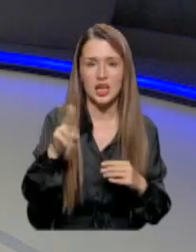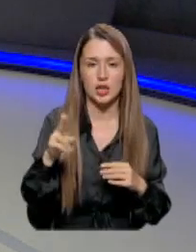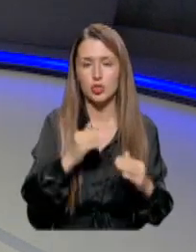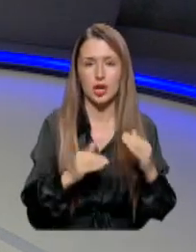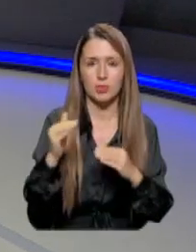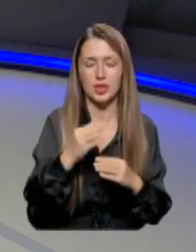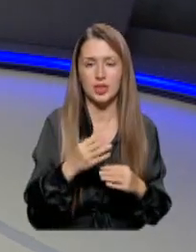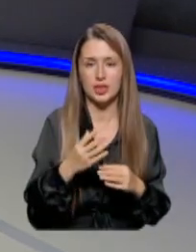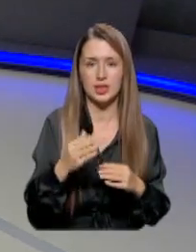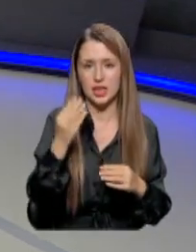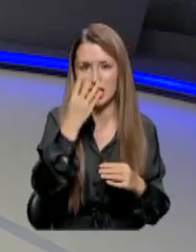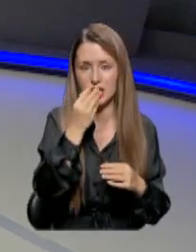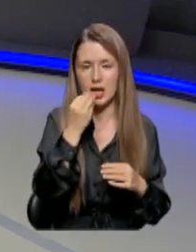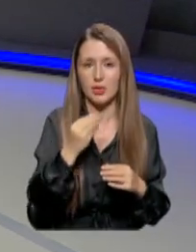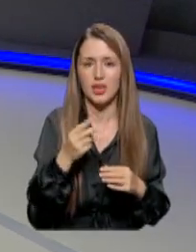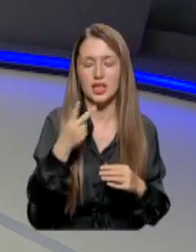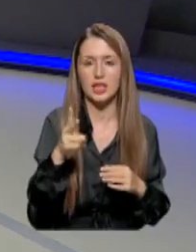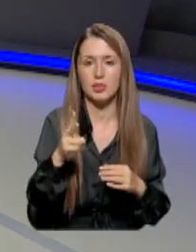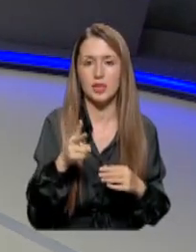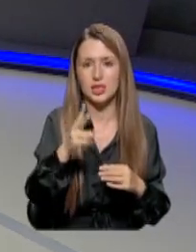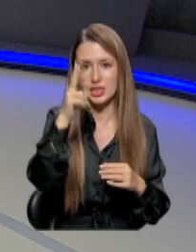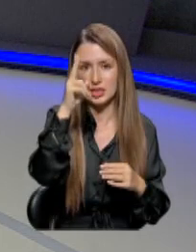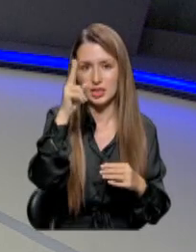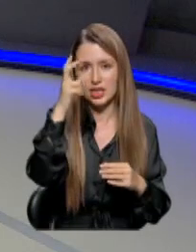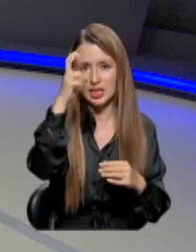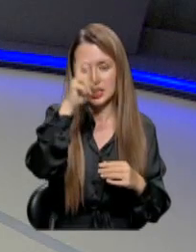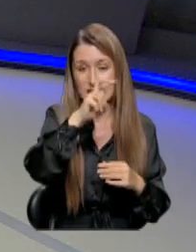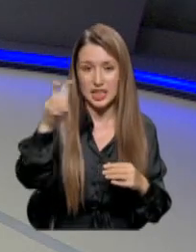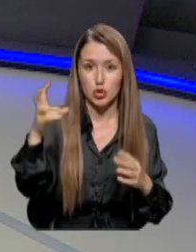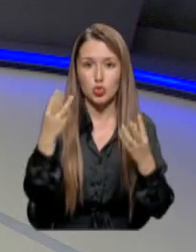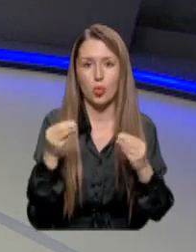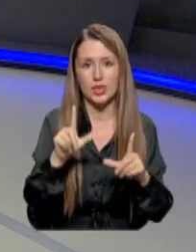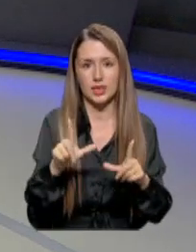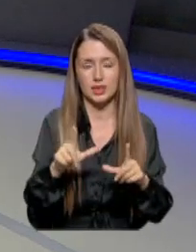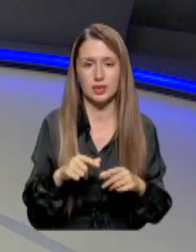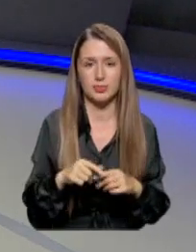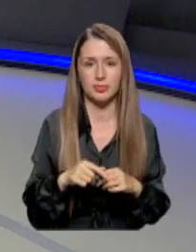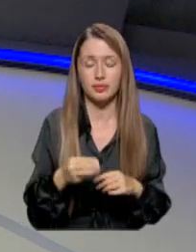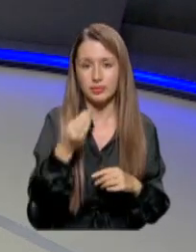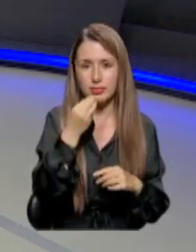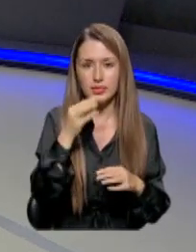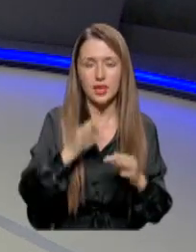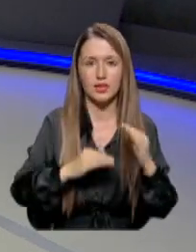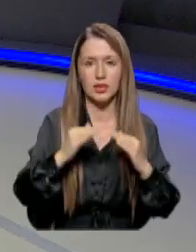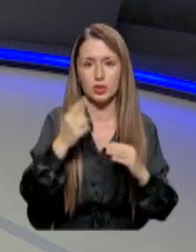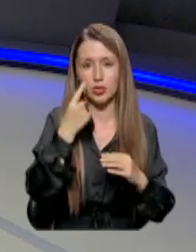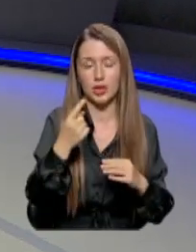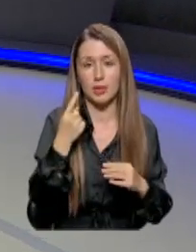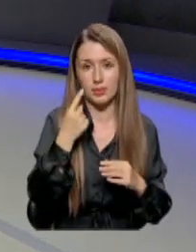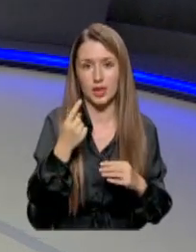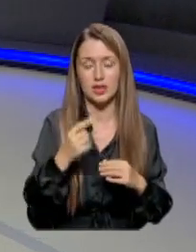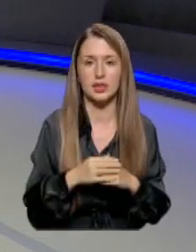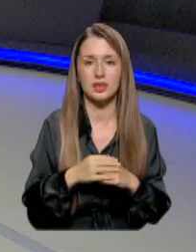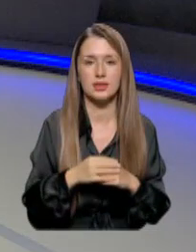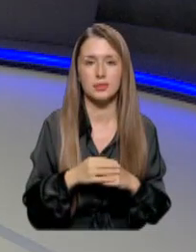artmalıydı emekli ikramiyesi ve 2800 lira olmalıydı. Ha, gıda enflasyonuna göre hesaplanacak olsaydı